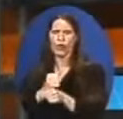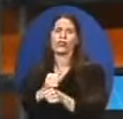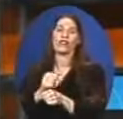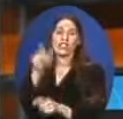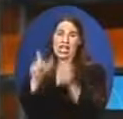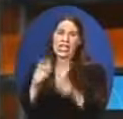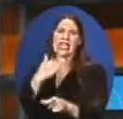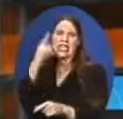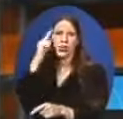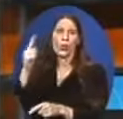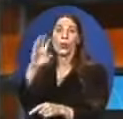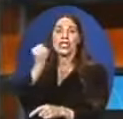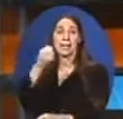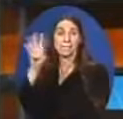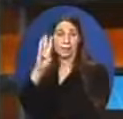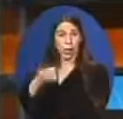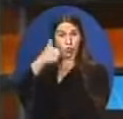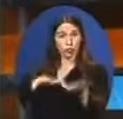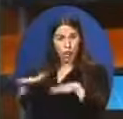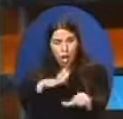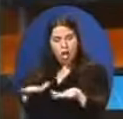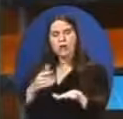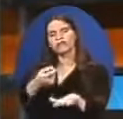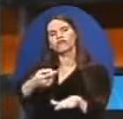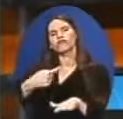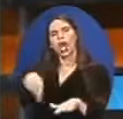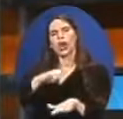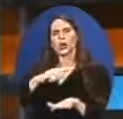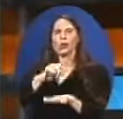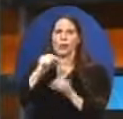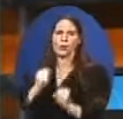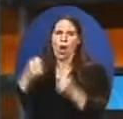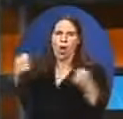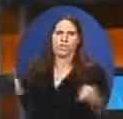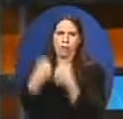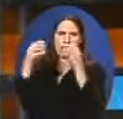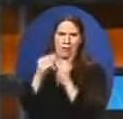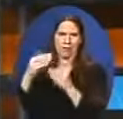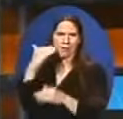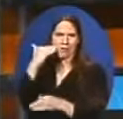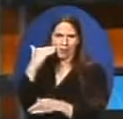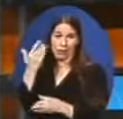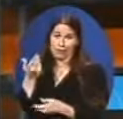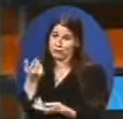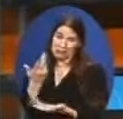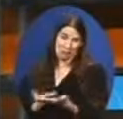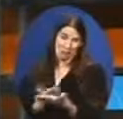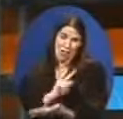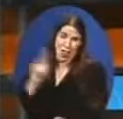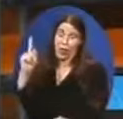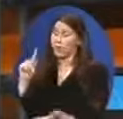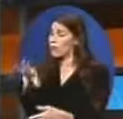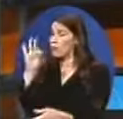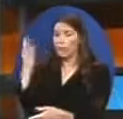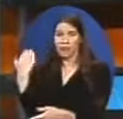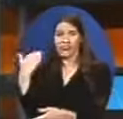ישראל תדעו, אם נתניהו ראש הממשלה, אנחנו בסופו של דבר נגיע לאימות. לא מיני, לא מקצתי, הוא נבחר כבר